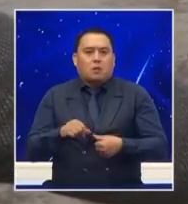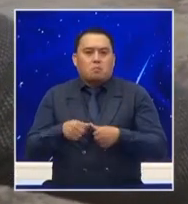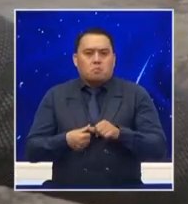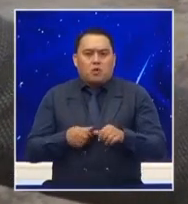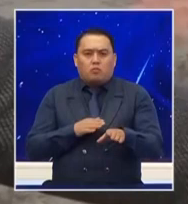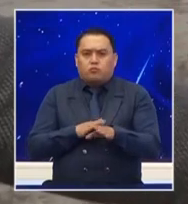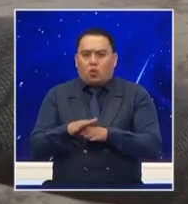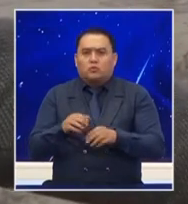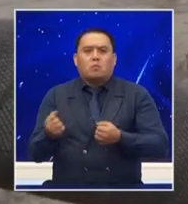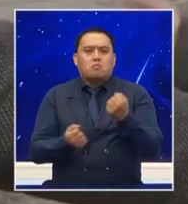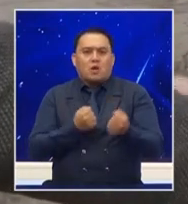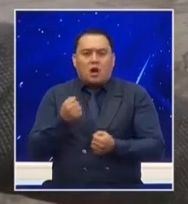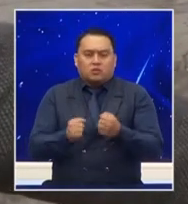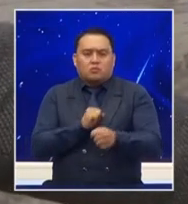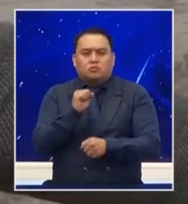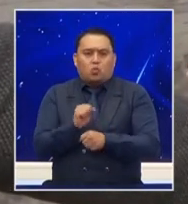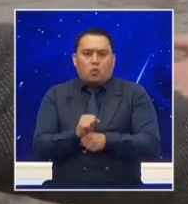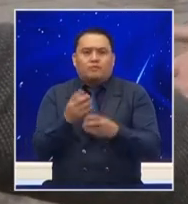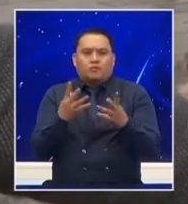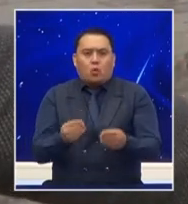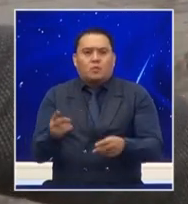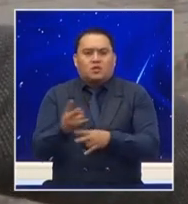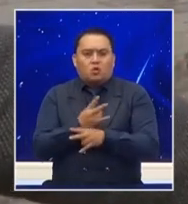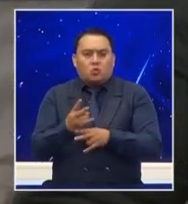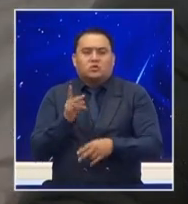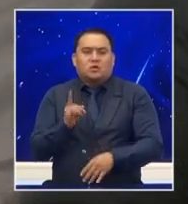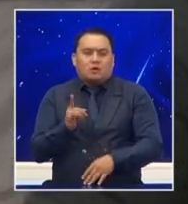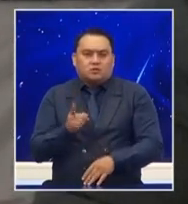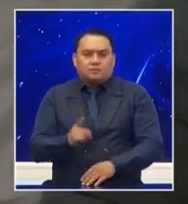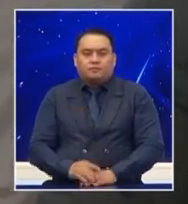полно машин и людей, пробки днем и ночью. Все это из-за таксистов.